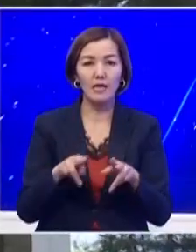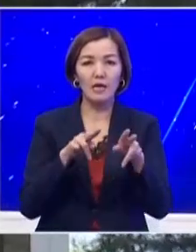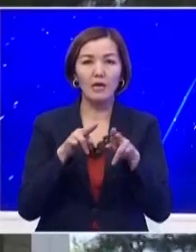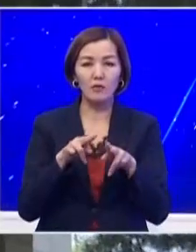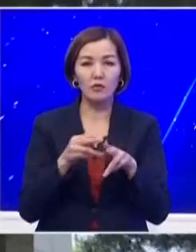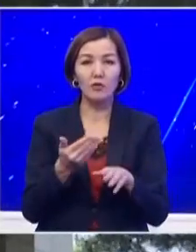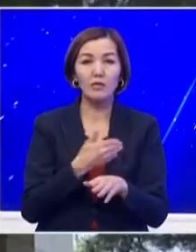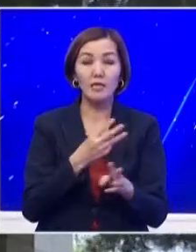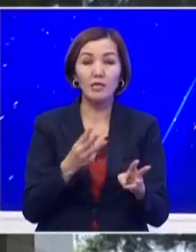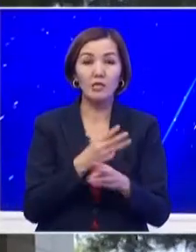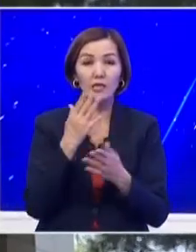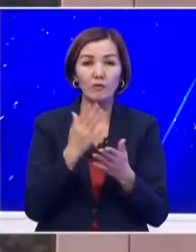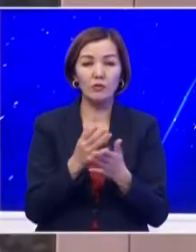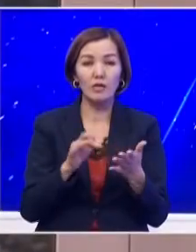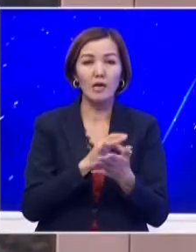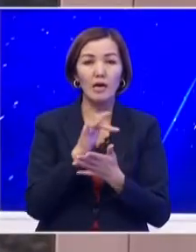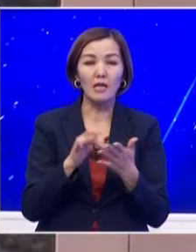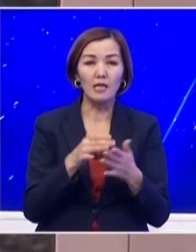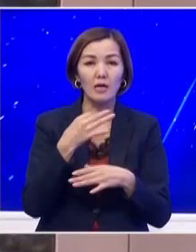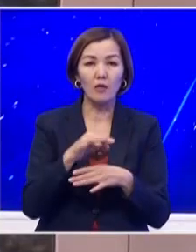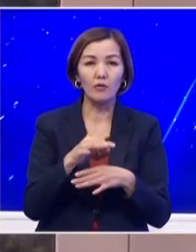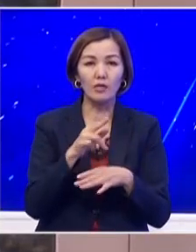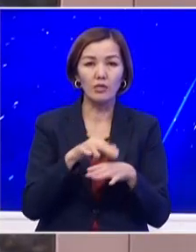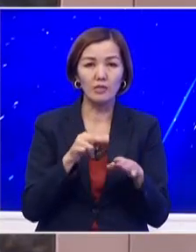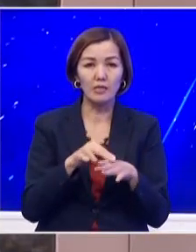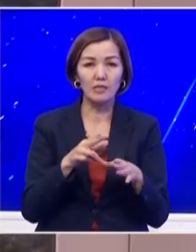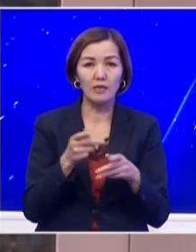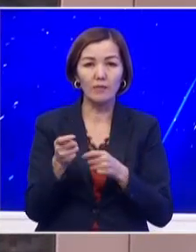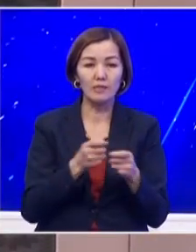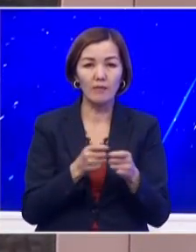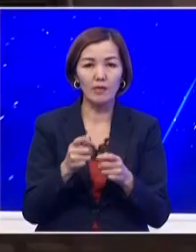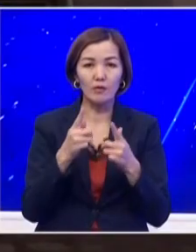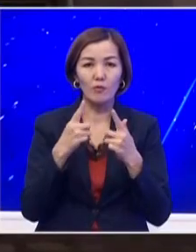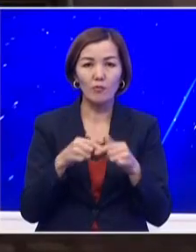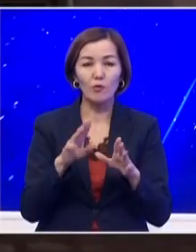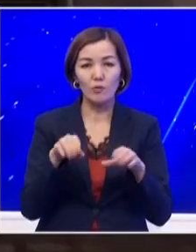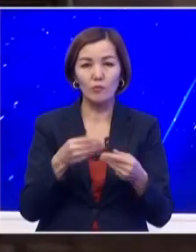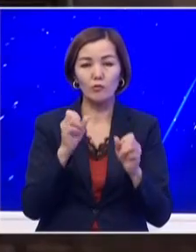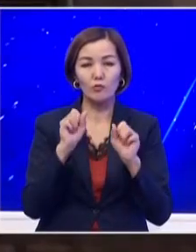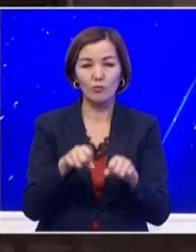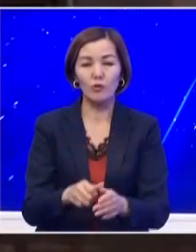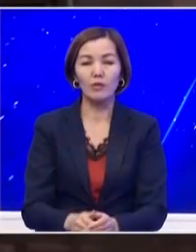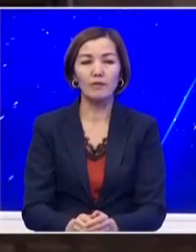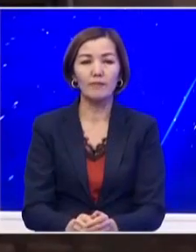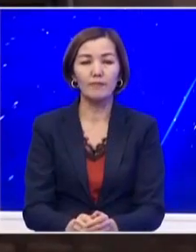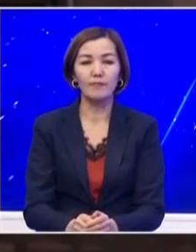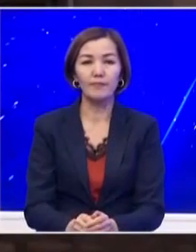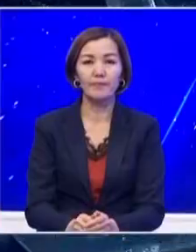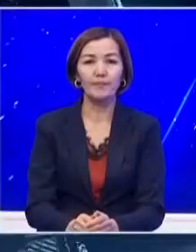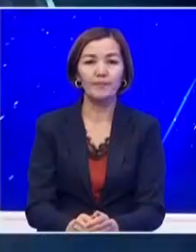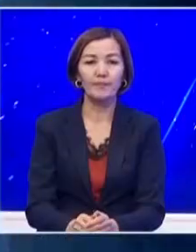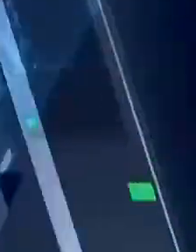тапсыруға ниет білдірсе, ол қалалық немесе аудандық ішкі істер органдарының басқармалары мен бөлімдеріне өткізе